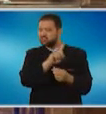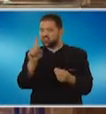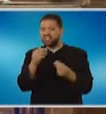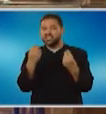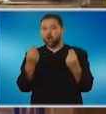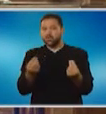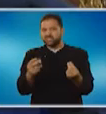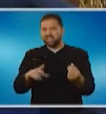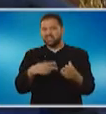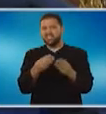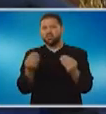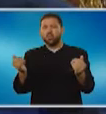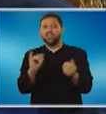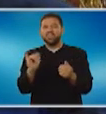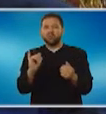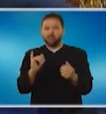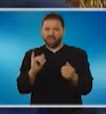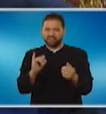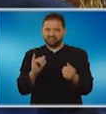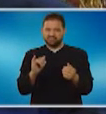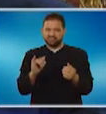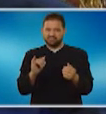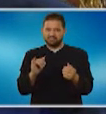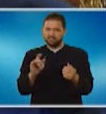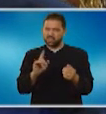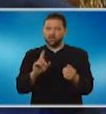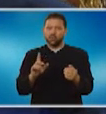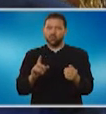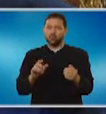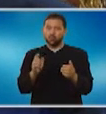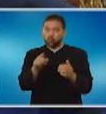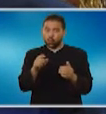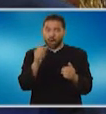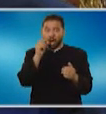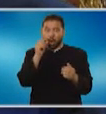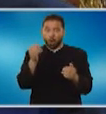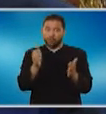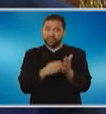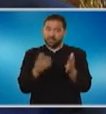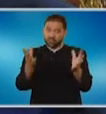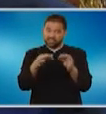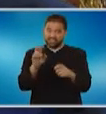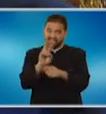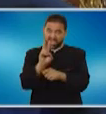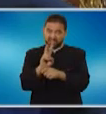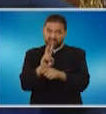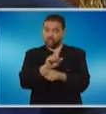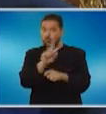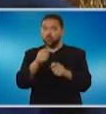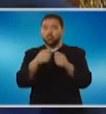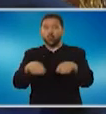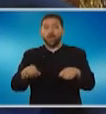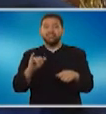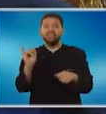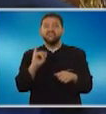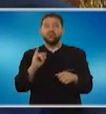informație, extrem de multă, nefiltrată, trebuie tu însuți să-ți o filtrezi, însă aceste filtre nu le poți impune